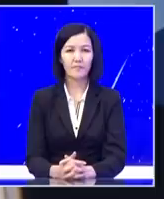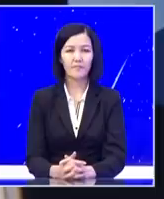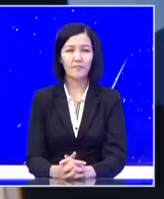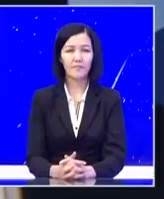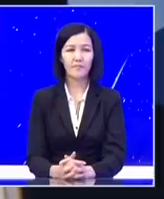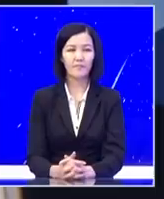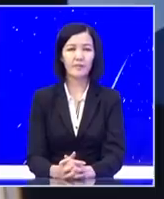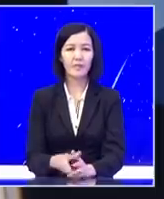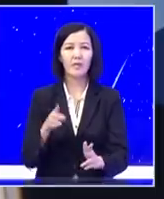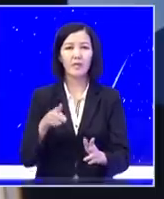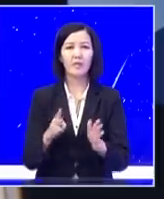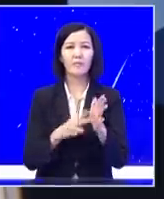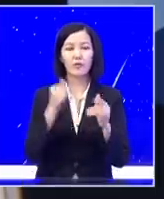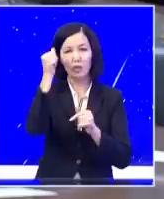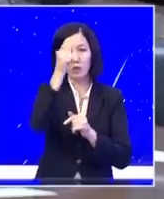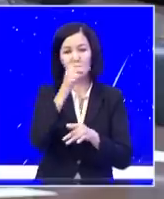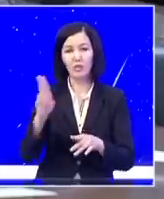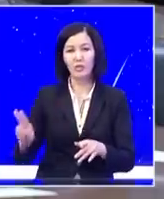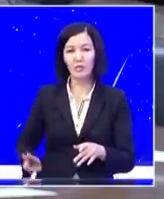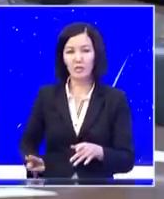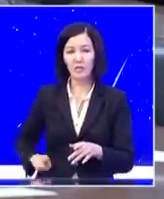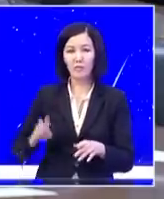Ең алғаш 2007 жылы директор болып келген кезде үш жерде